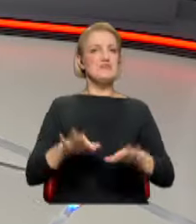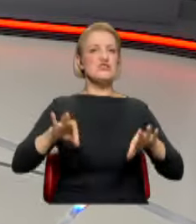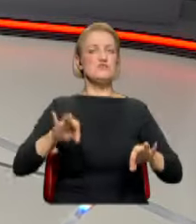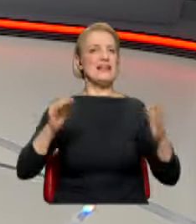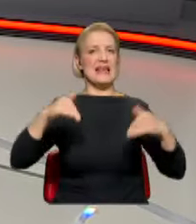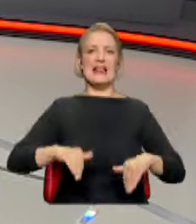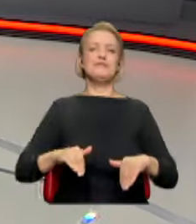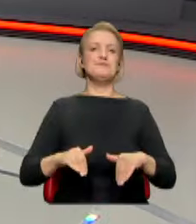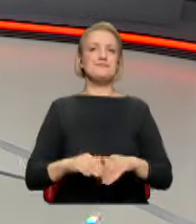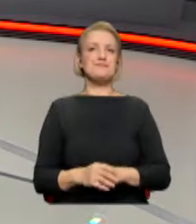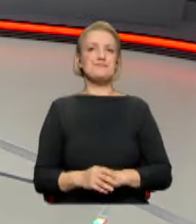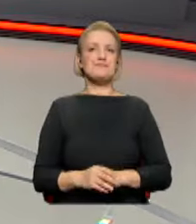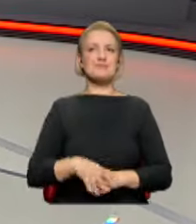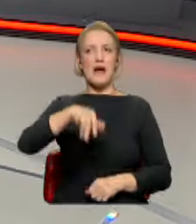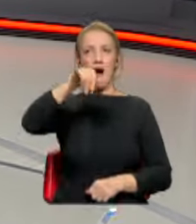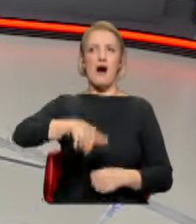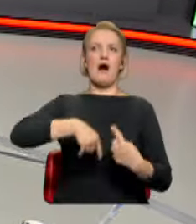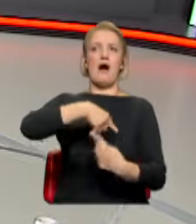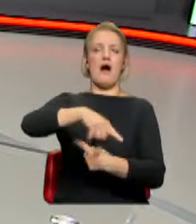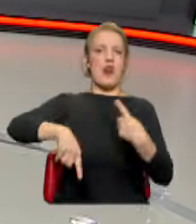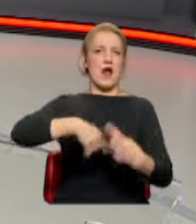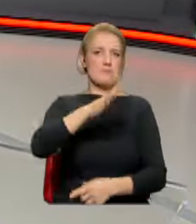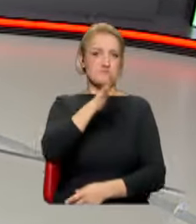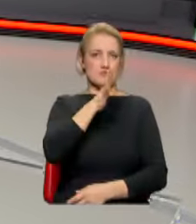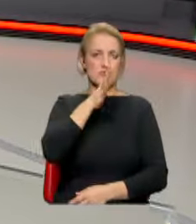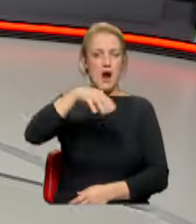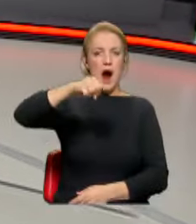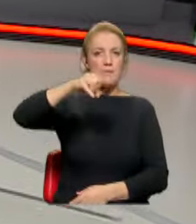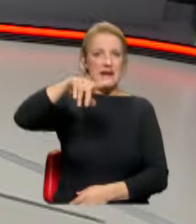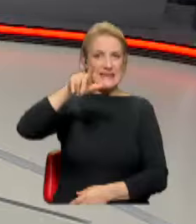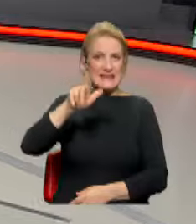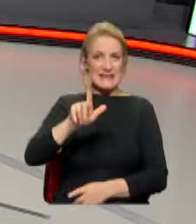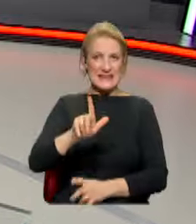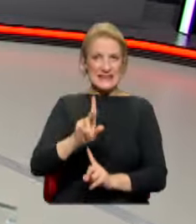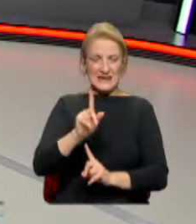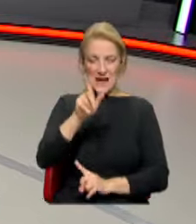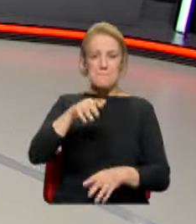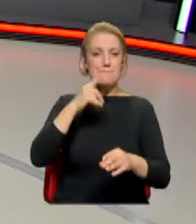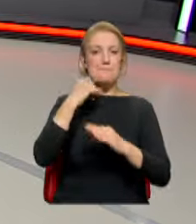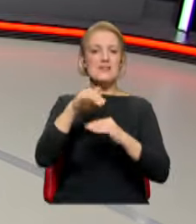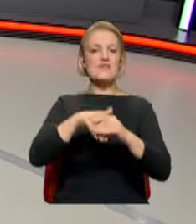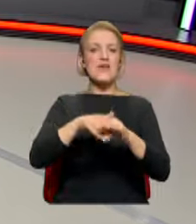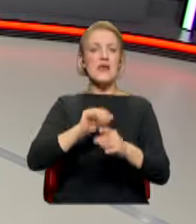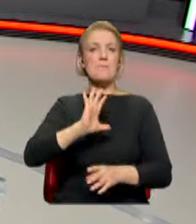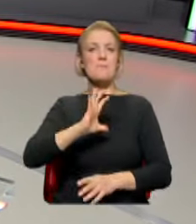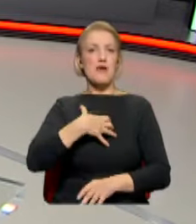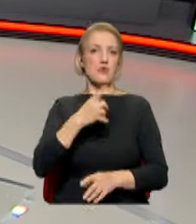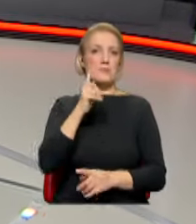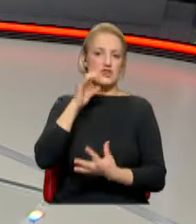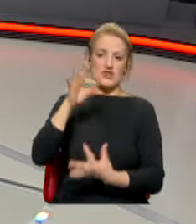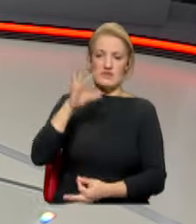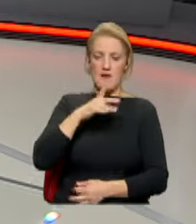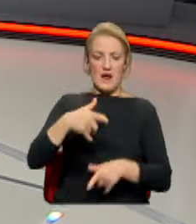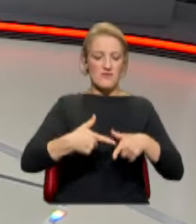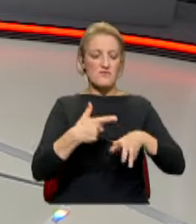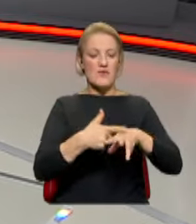Şimdi gelelim hak arayan biliyorsunuz Bir AK Partili milletvekili aynı zamanda patron biri var Ferhat